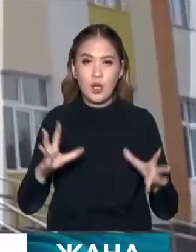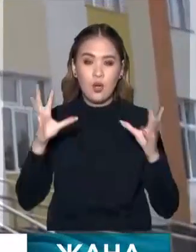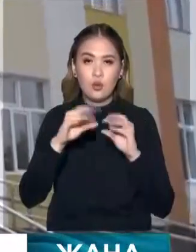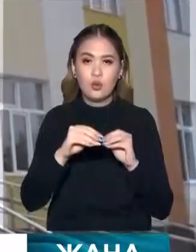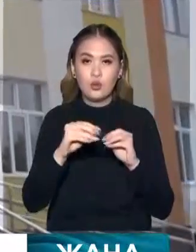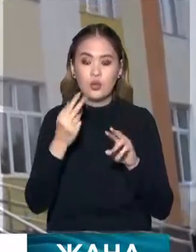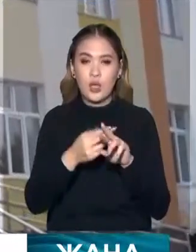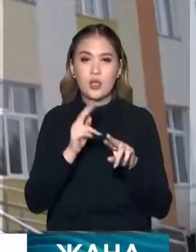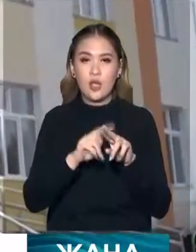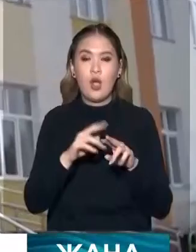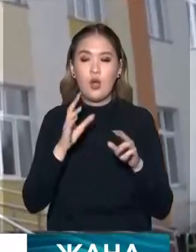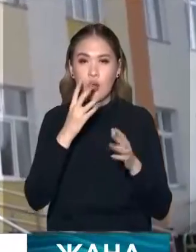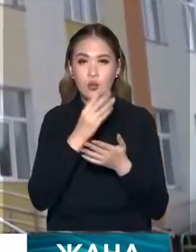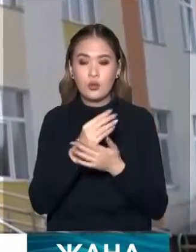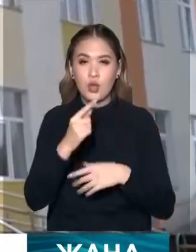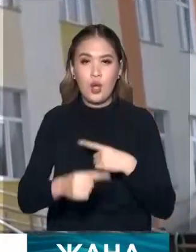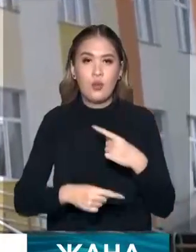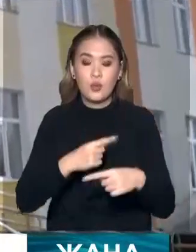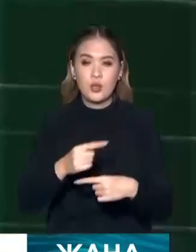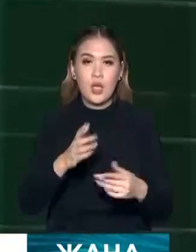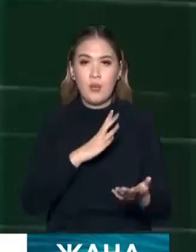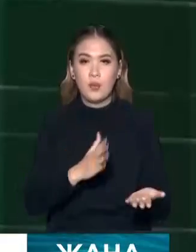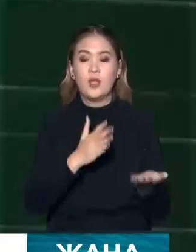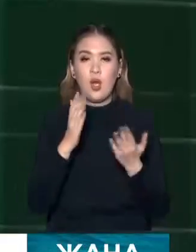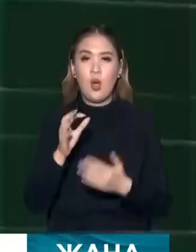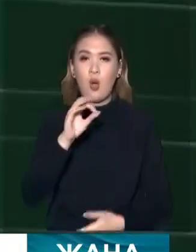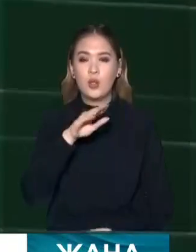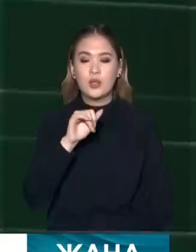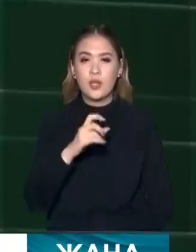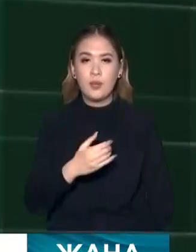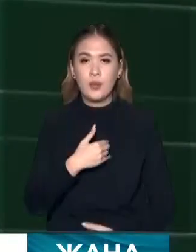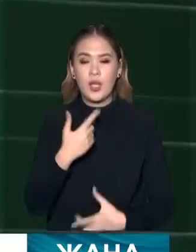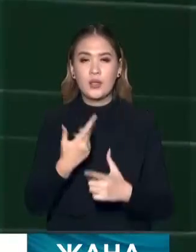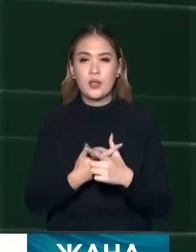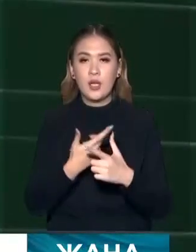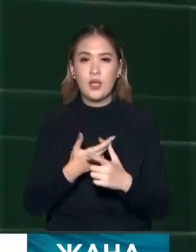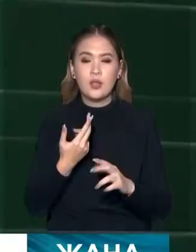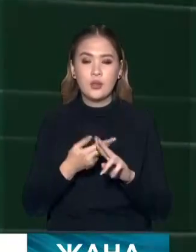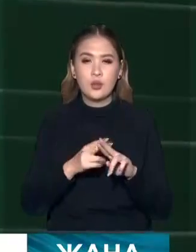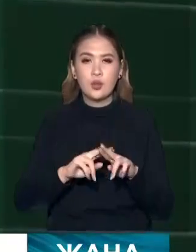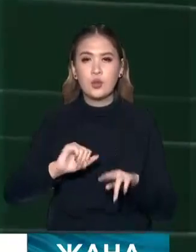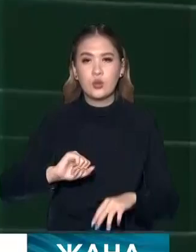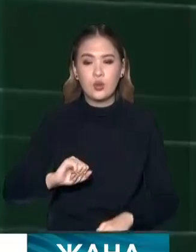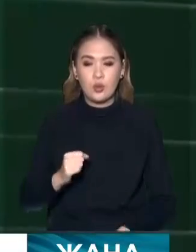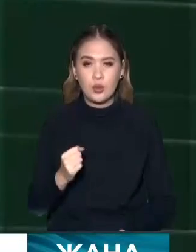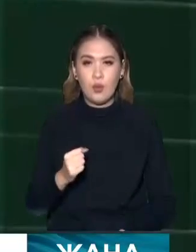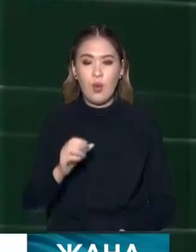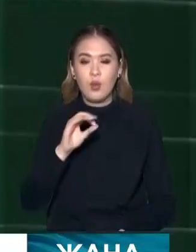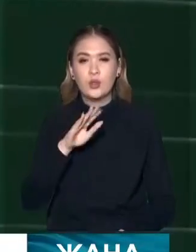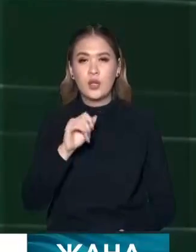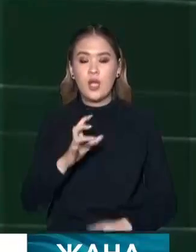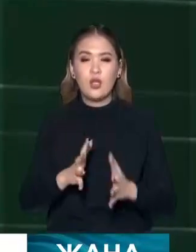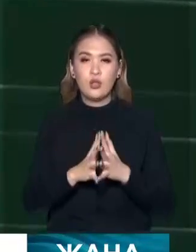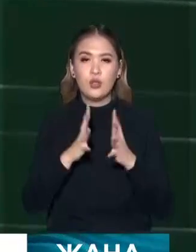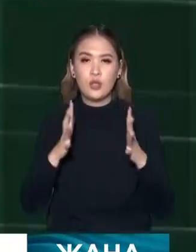жолын өскелең ұрпаққа насихаттап отыр. Отан менің ата-анам, отан досым барың, отан үлкен